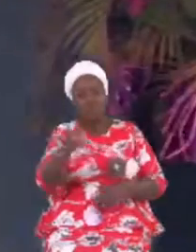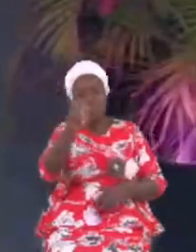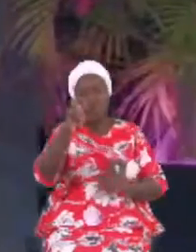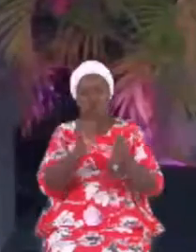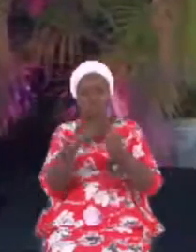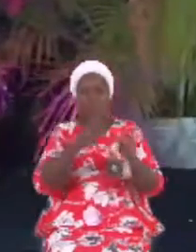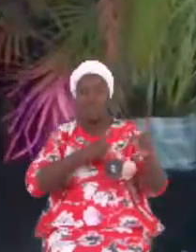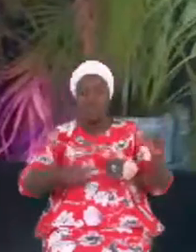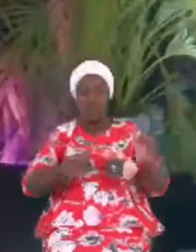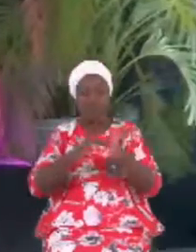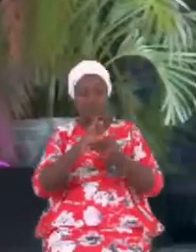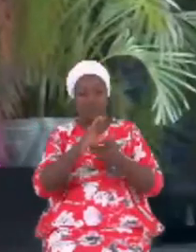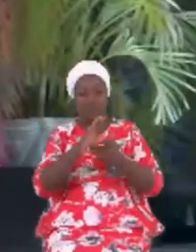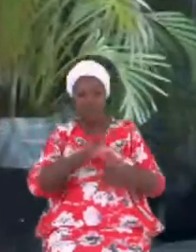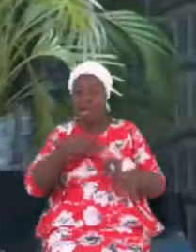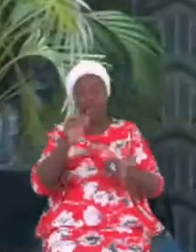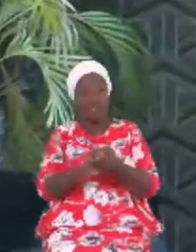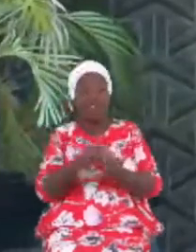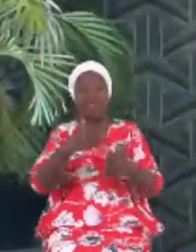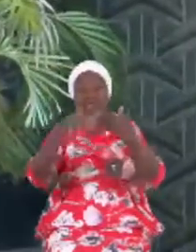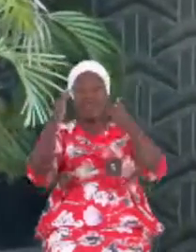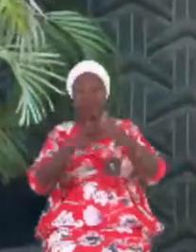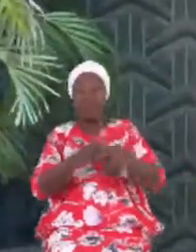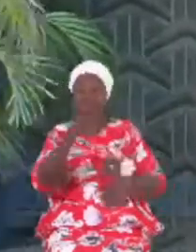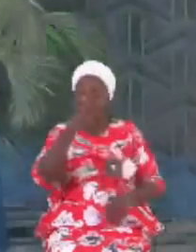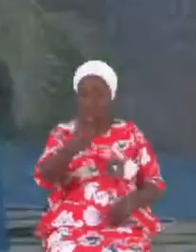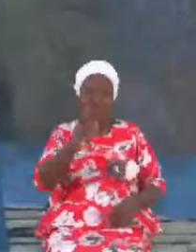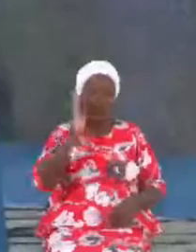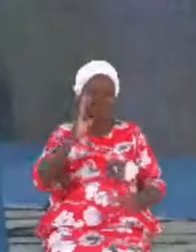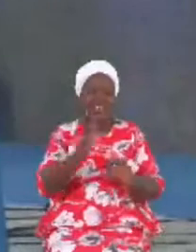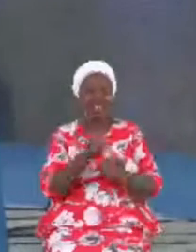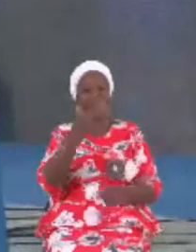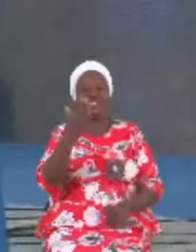Jésus-Christ. Et ce ciel, vous y serez.